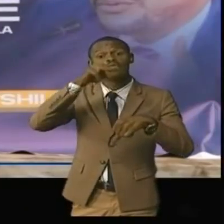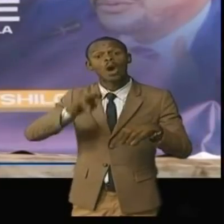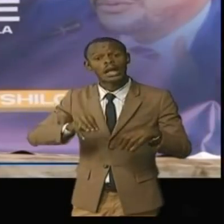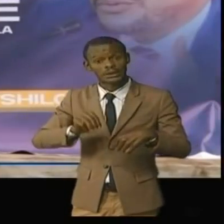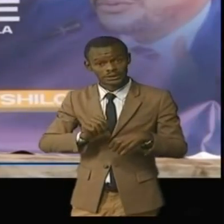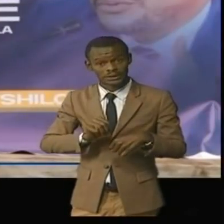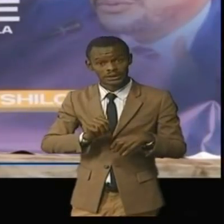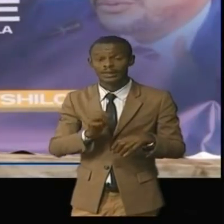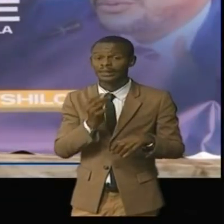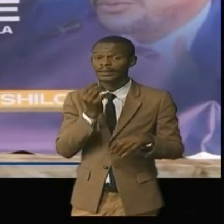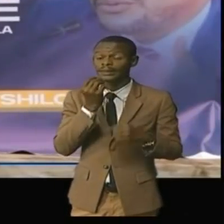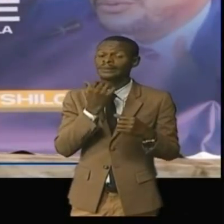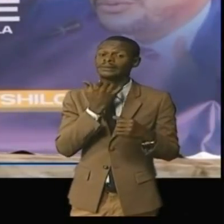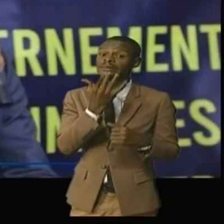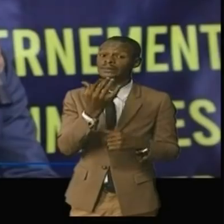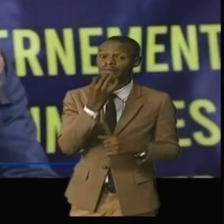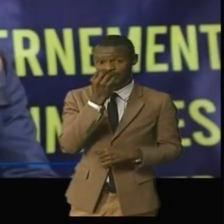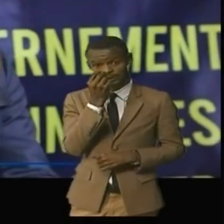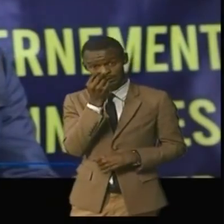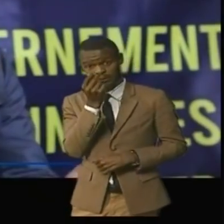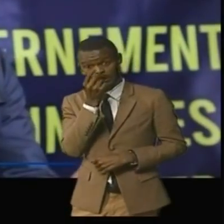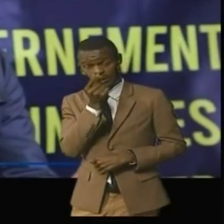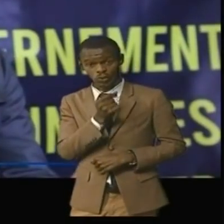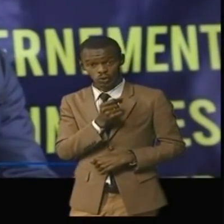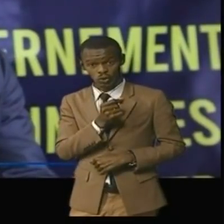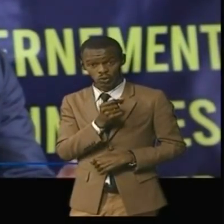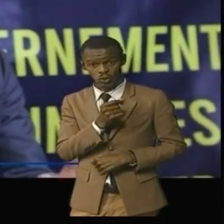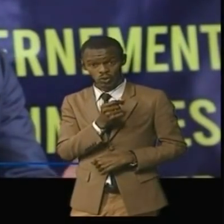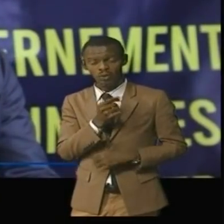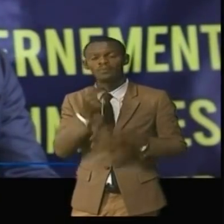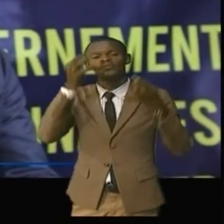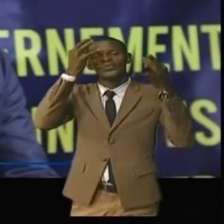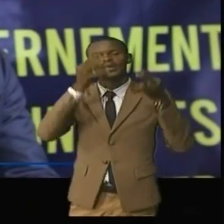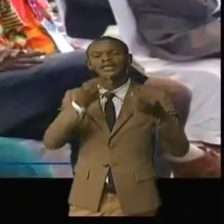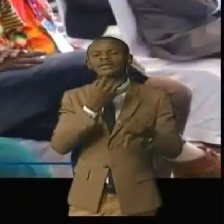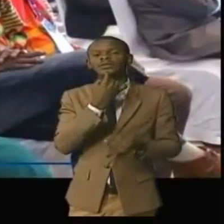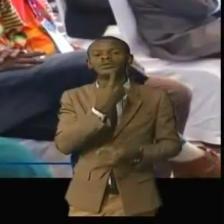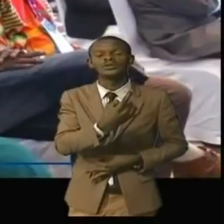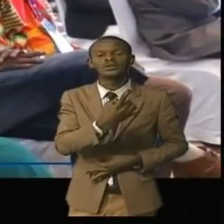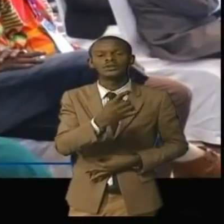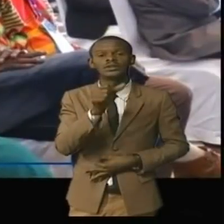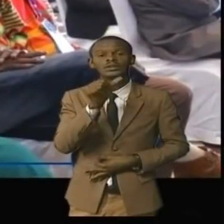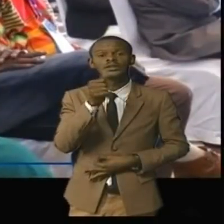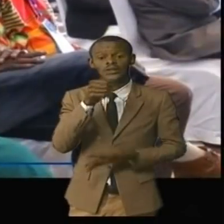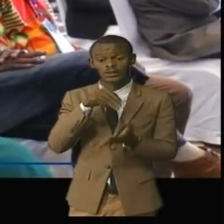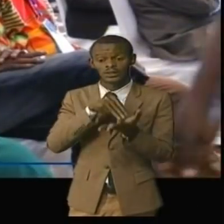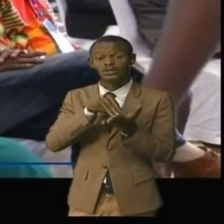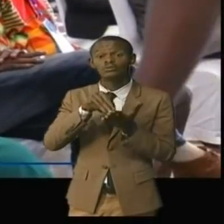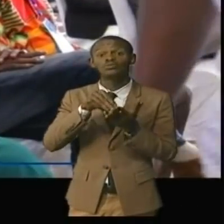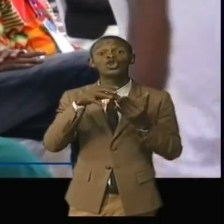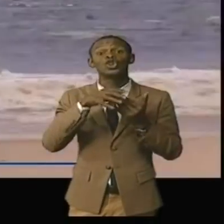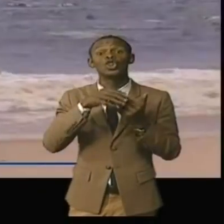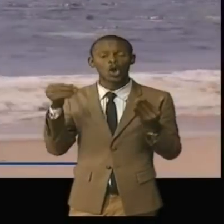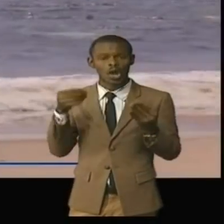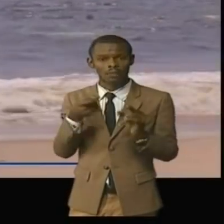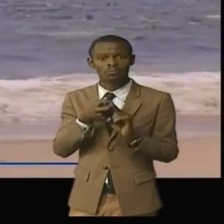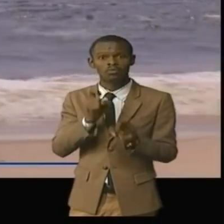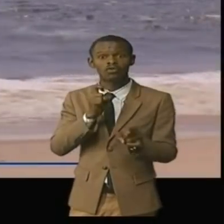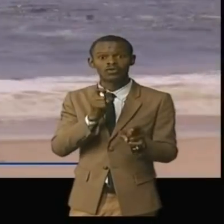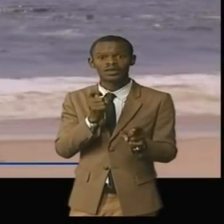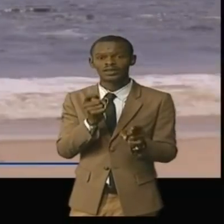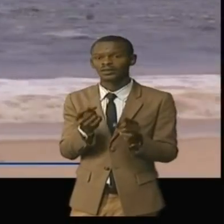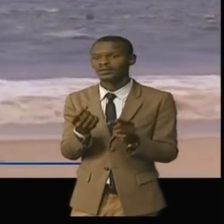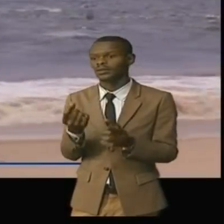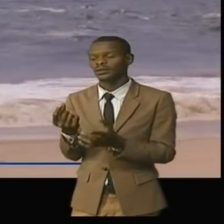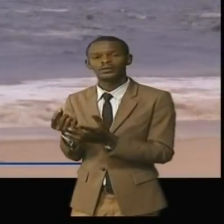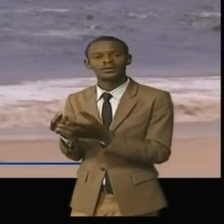l'État Félix-Antoine Tshisekedi, 10 millions de dollars américains sont prélevés sur la rétrocession du pétrole, directement